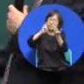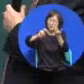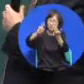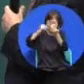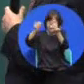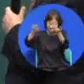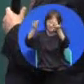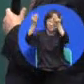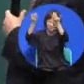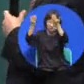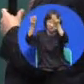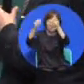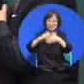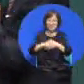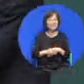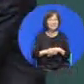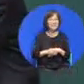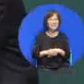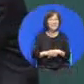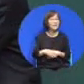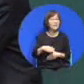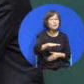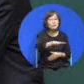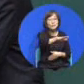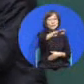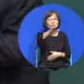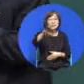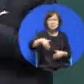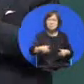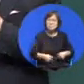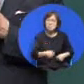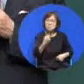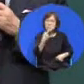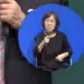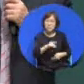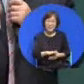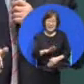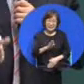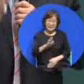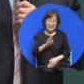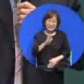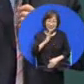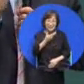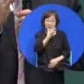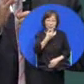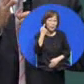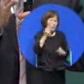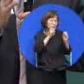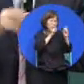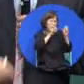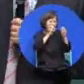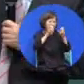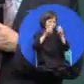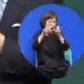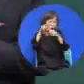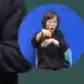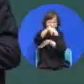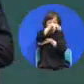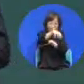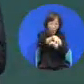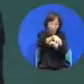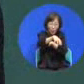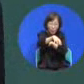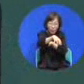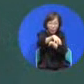모든 다락방 멤버들은 많으냐? 참 복음이 전달되는 곳에 여러분이 있으면 됩니다. So from now on, wherever you